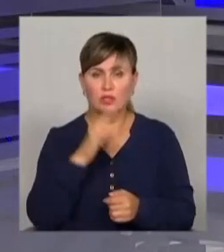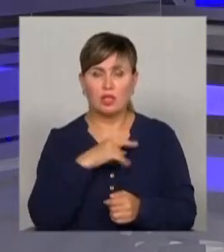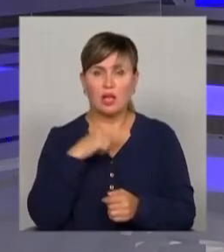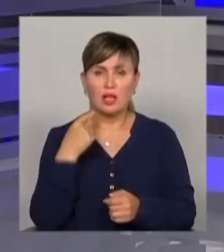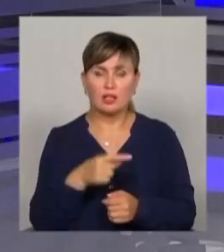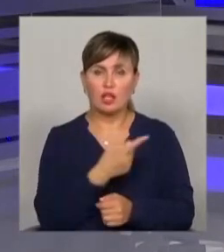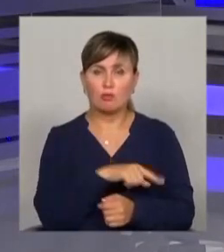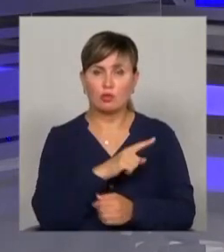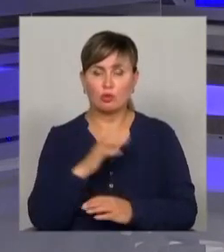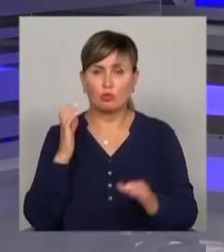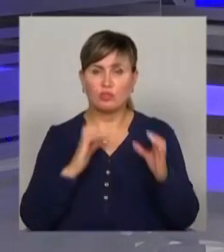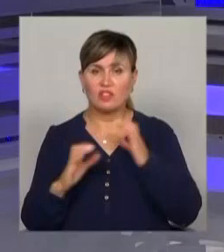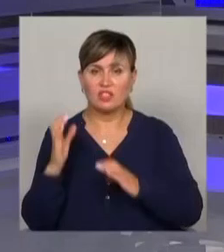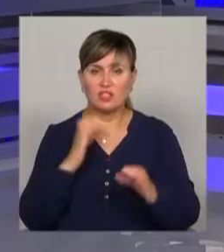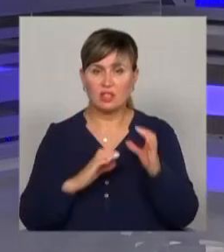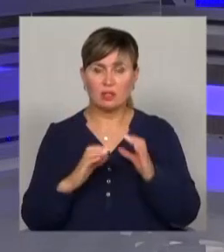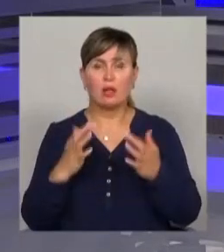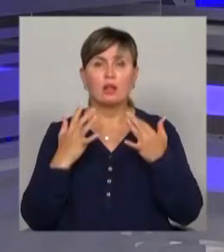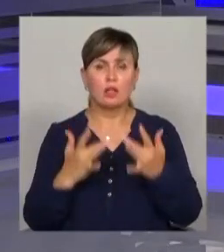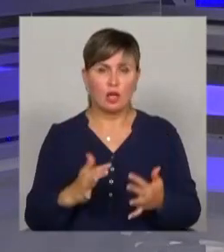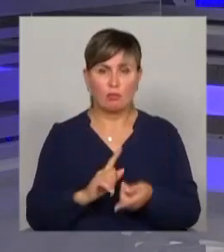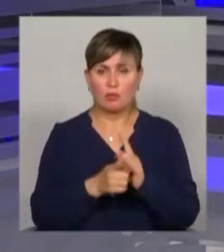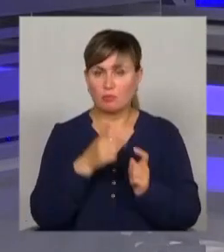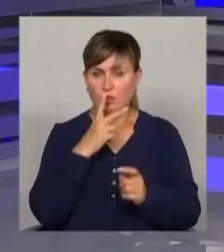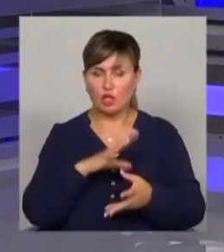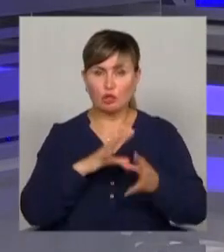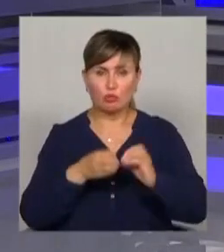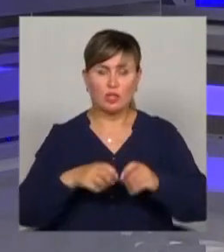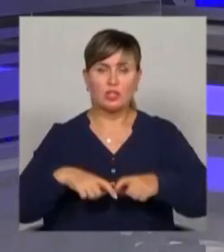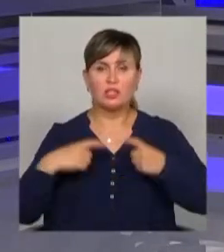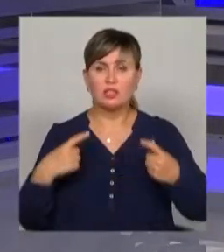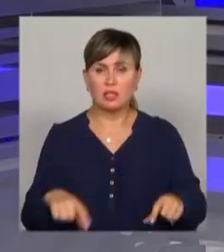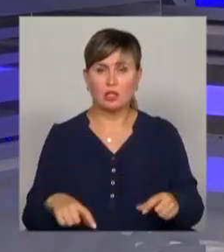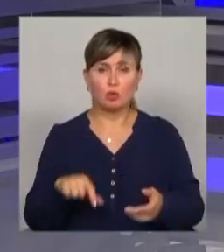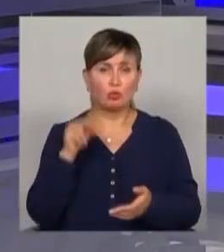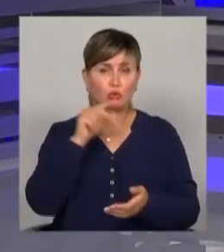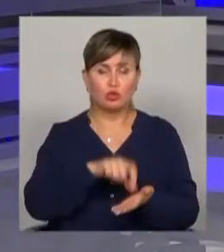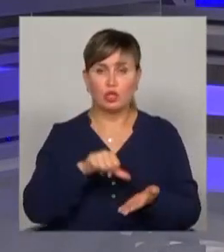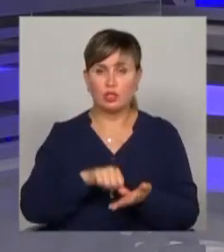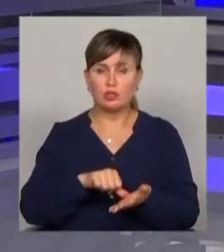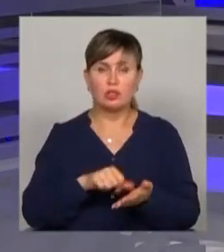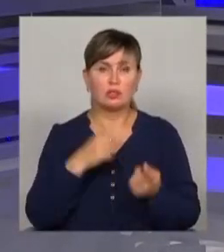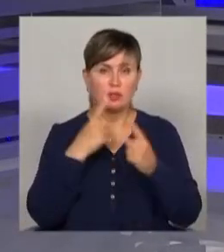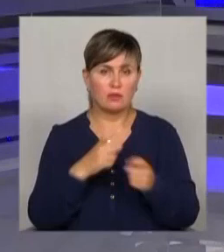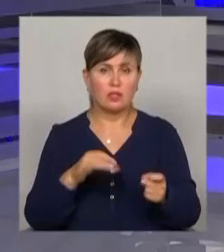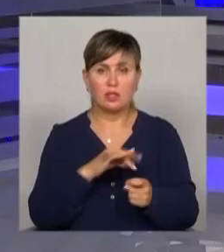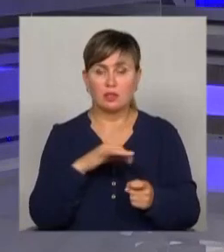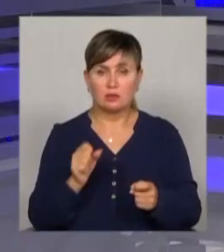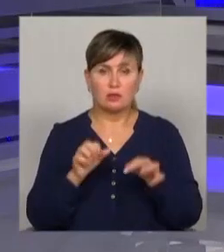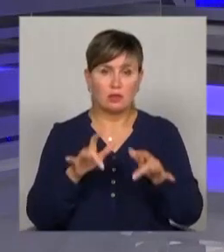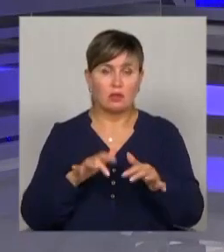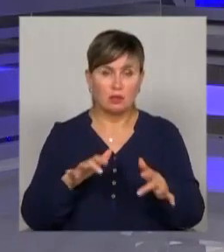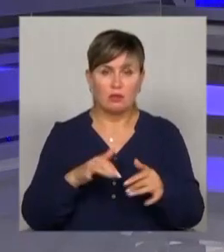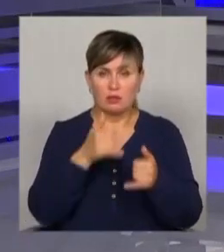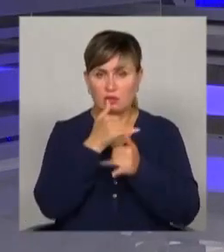Казахстанско-Российского медицинского университета требуют пересмотреть результаты тестирования. Учащиеся заявляют, что из-за сбоя в базе данных